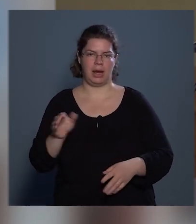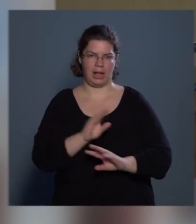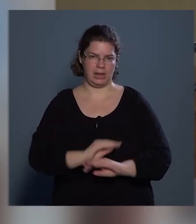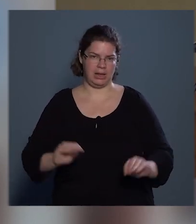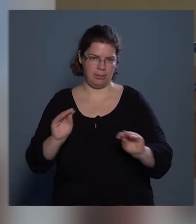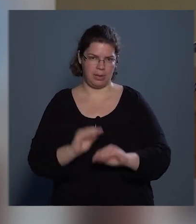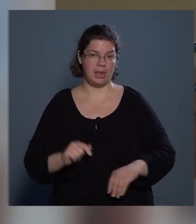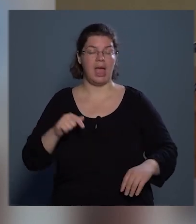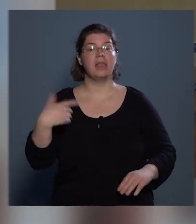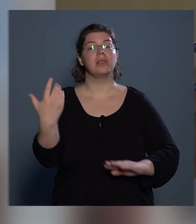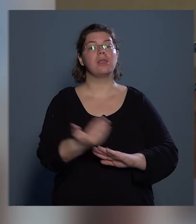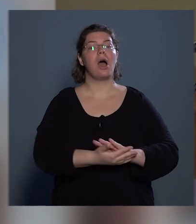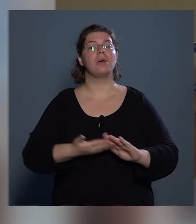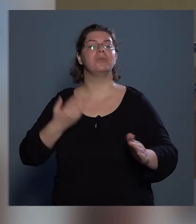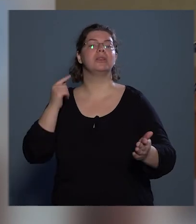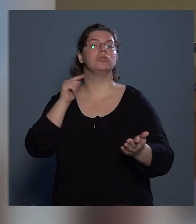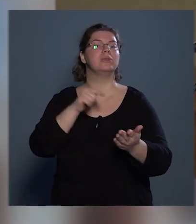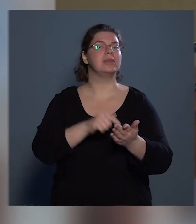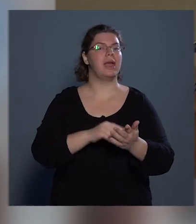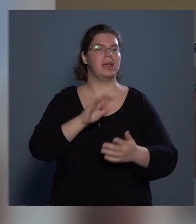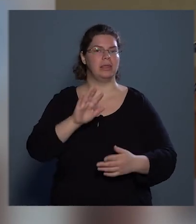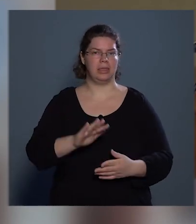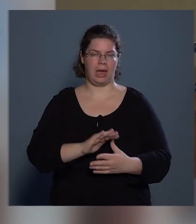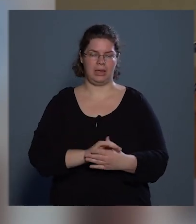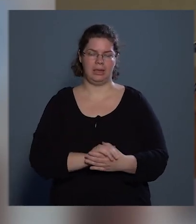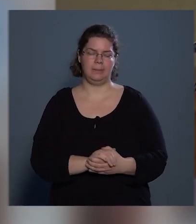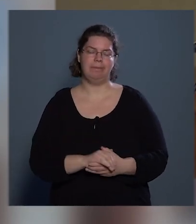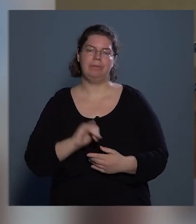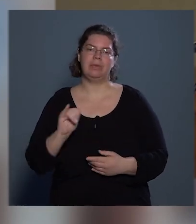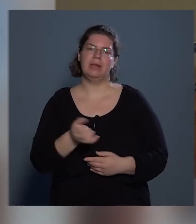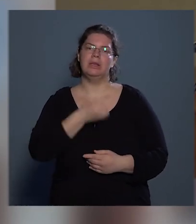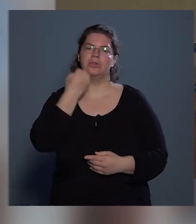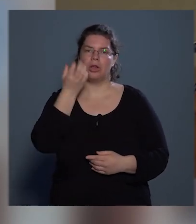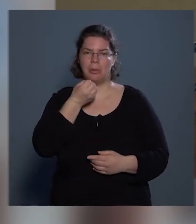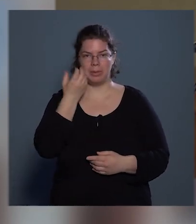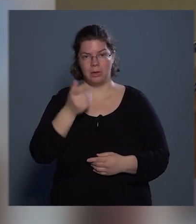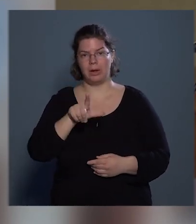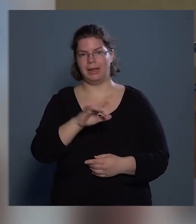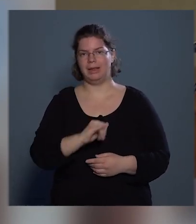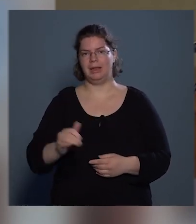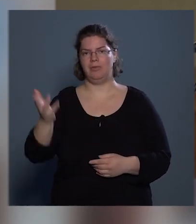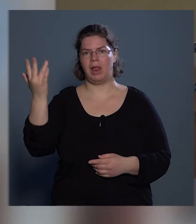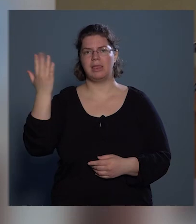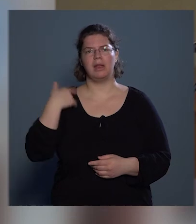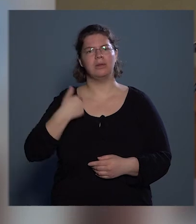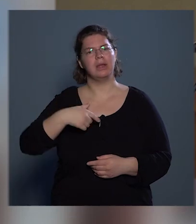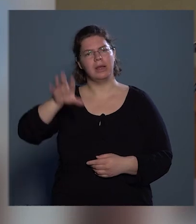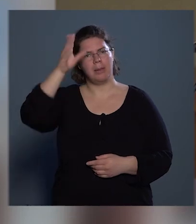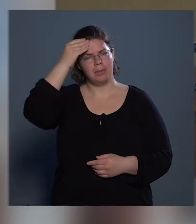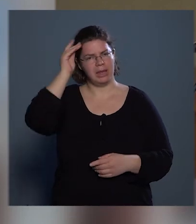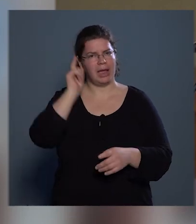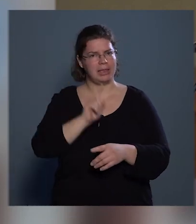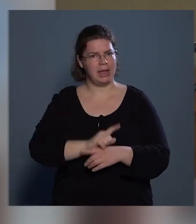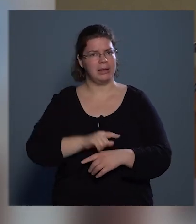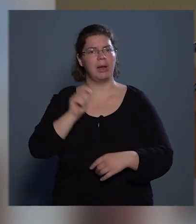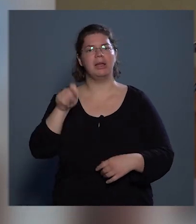az alapvető célja neki, és amikor két évvel ezelőtt én emlékeztetném a képviselőtestület